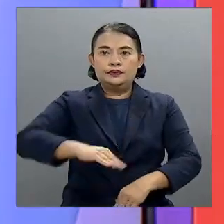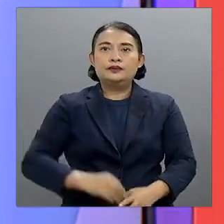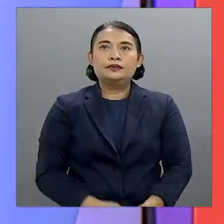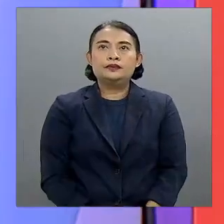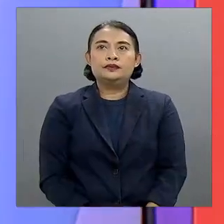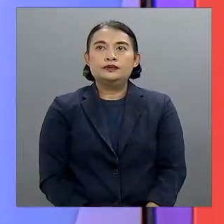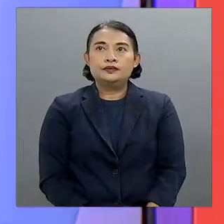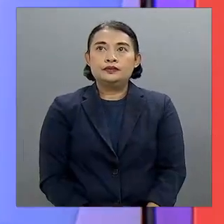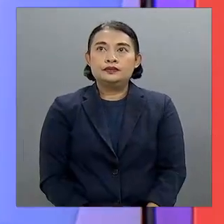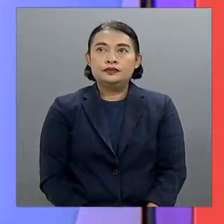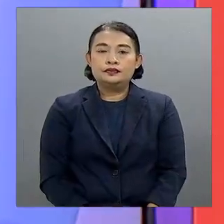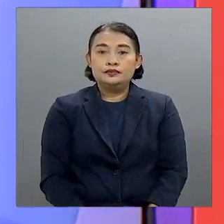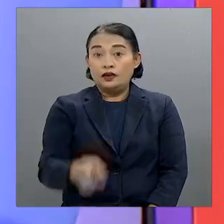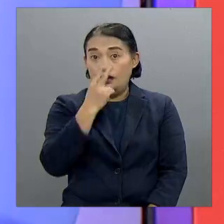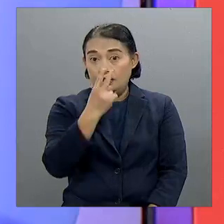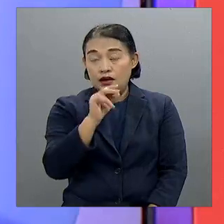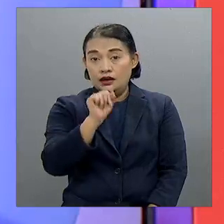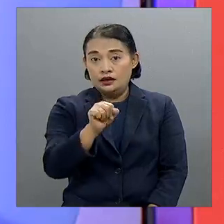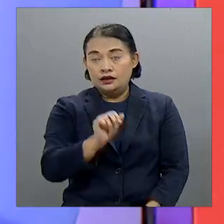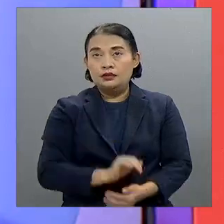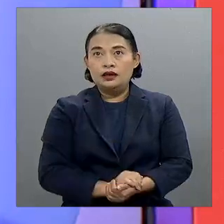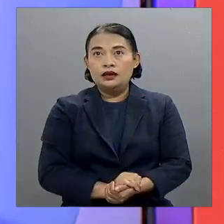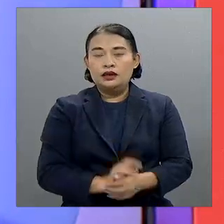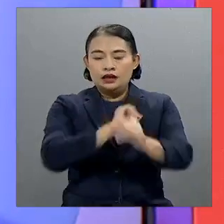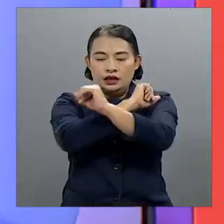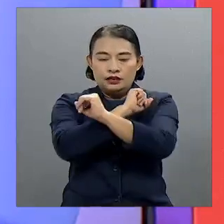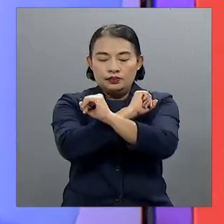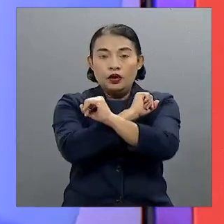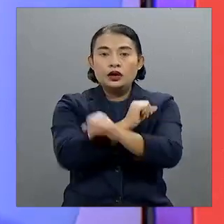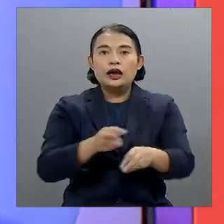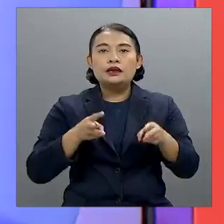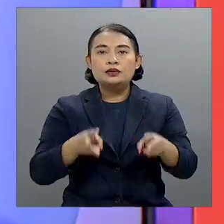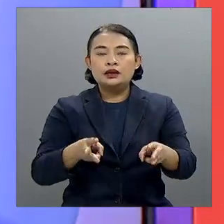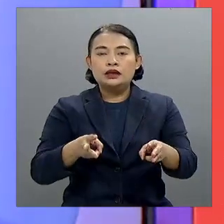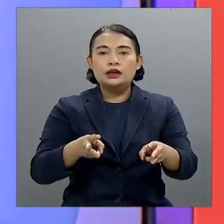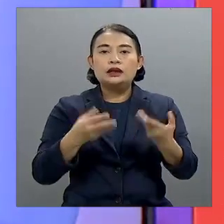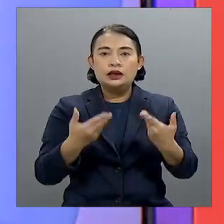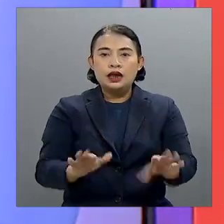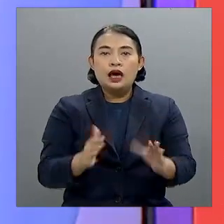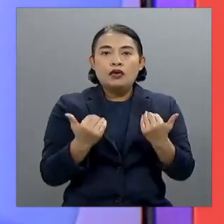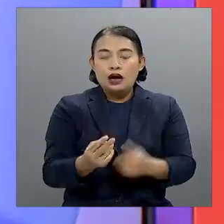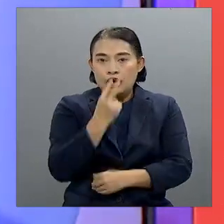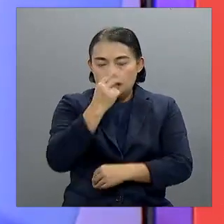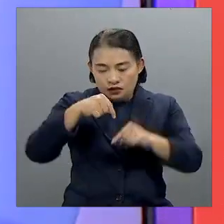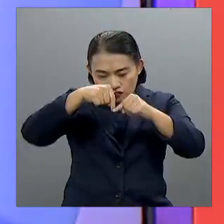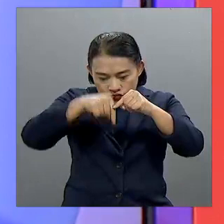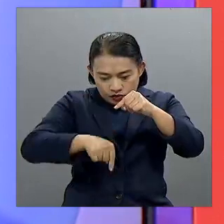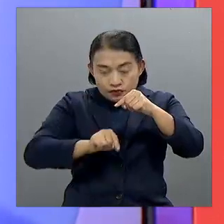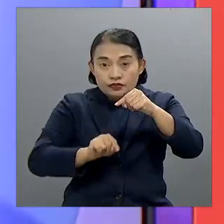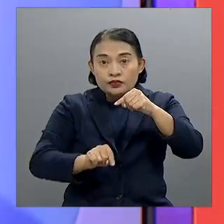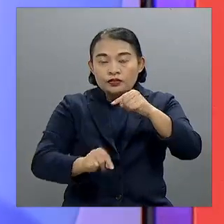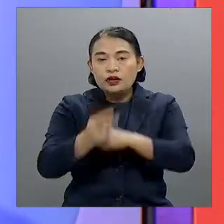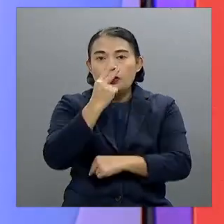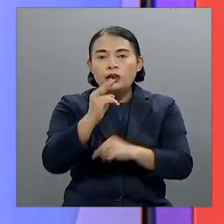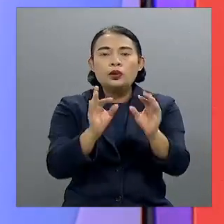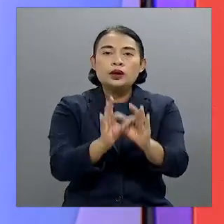ได้เห็น5ทางรอดปลอดโรคกันไปแบบคร่าวๆกันแล้วนะครับทีนี้เรามาเจาะลึกกันนะครับหรือว่าดูกันว่าในเรื่องไหนจะต้องเน้นเป็นพิเศ